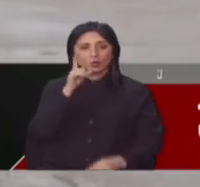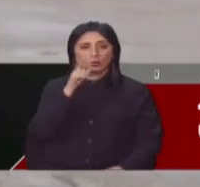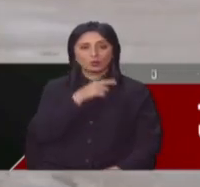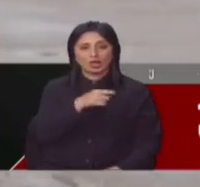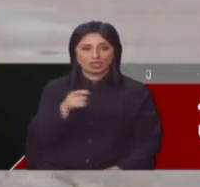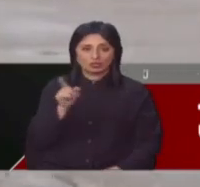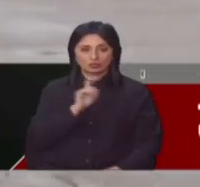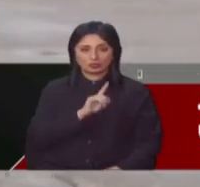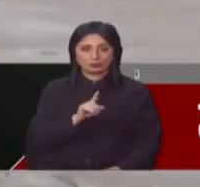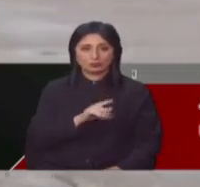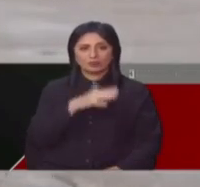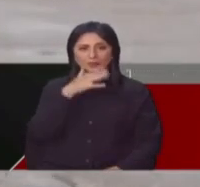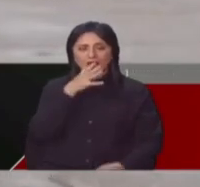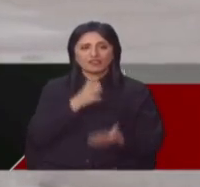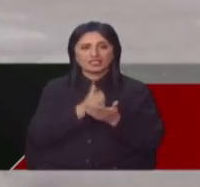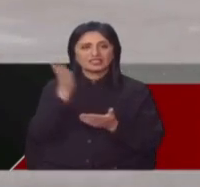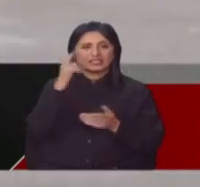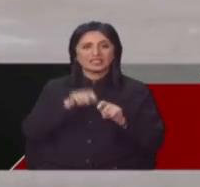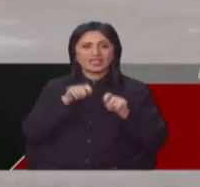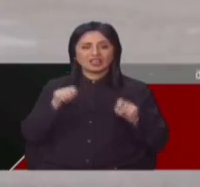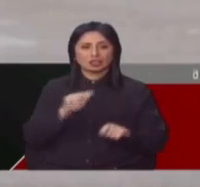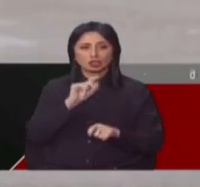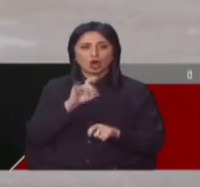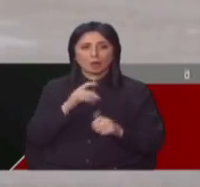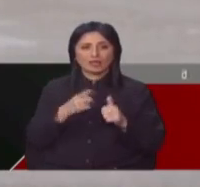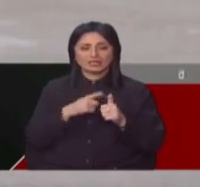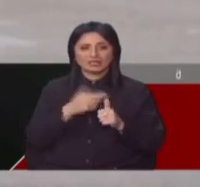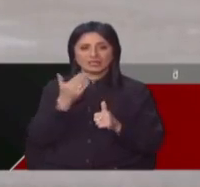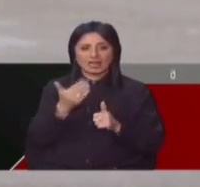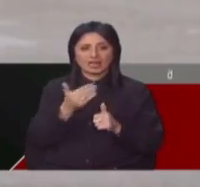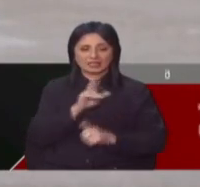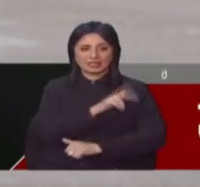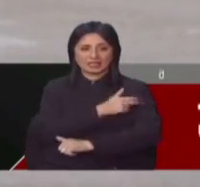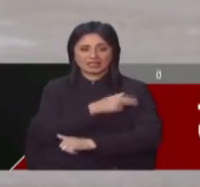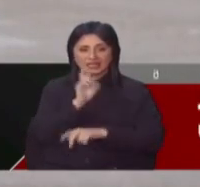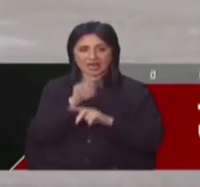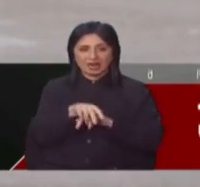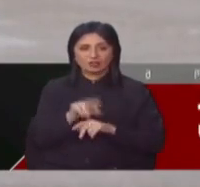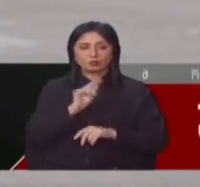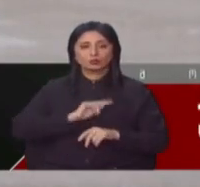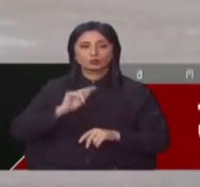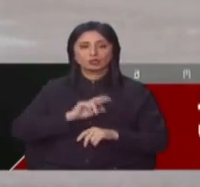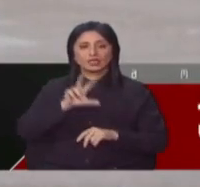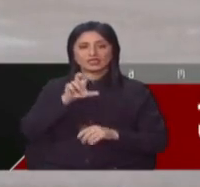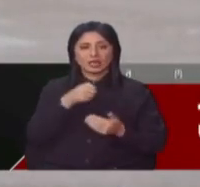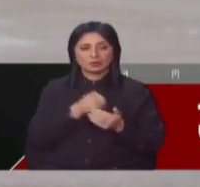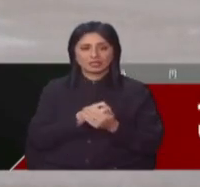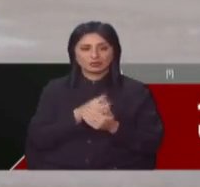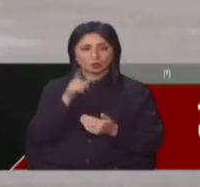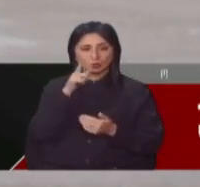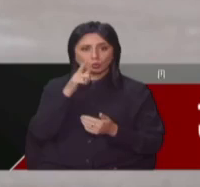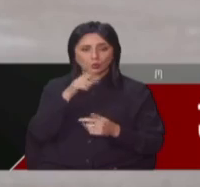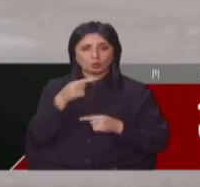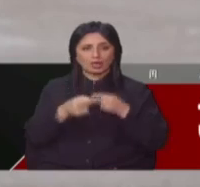ქუთაისში მრავალი წლის წინ გახსნილი ბატონ ოთარ ჩხობაძის სახელობის კლინიკა, რომელშიც მუშაობს 300-მდე